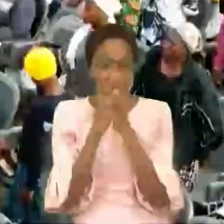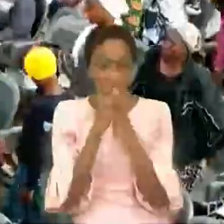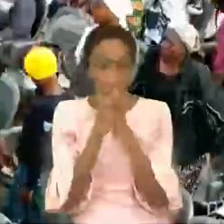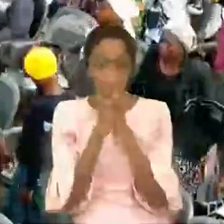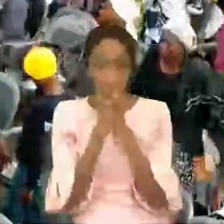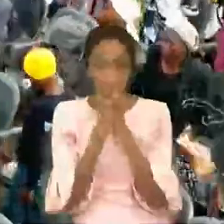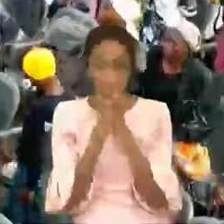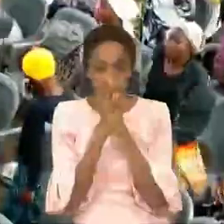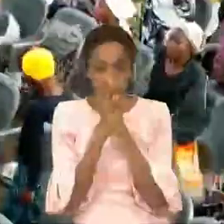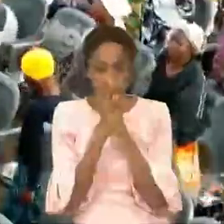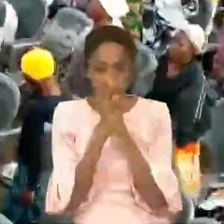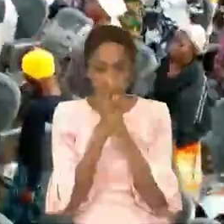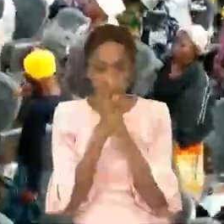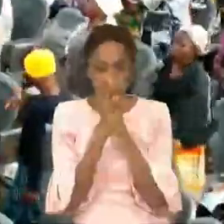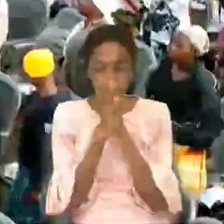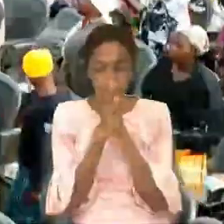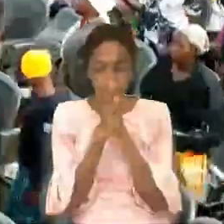prier.